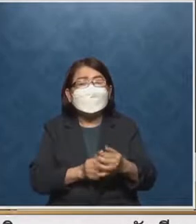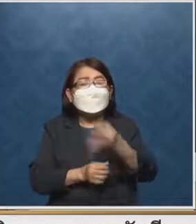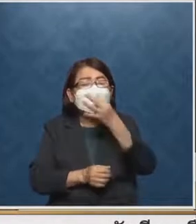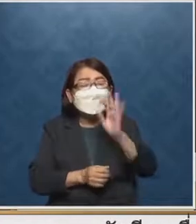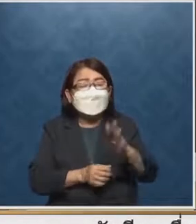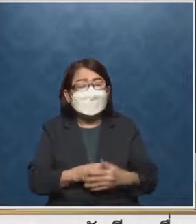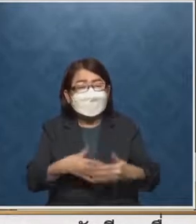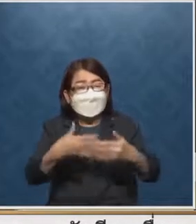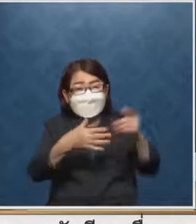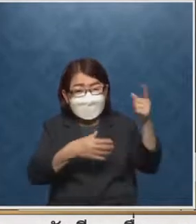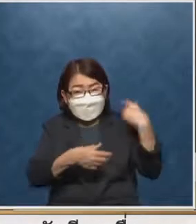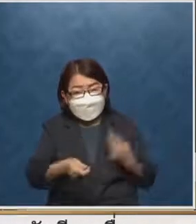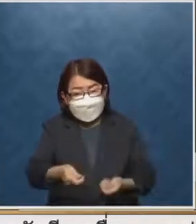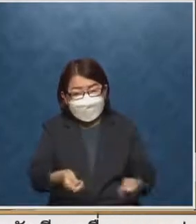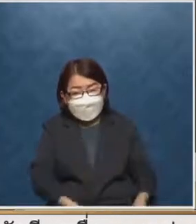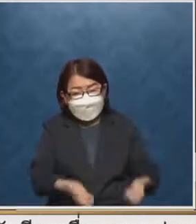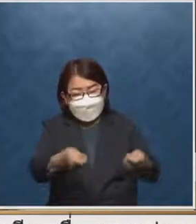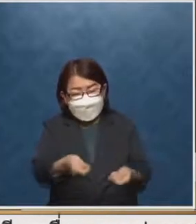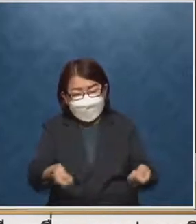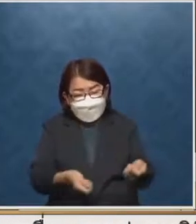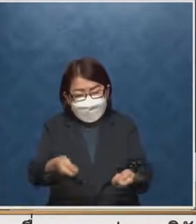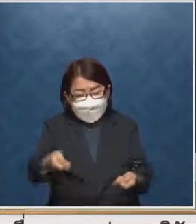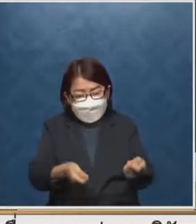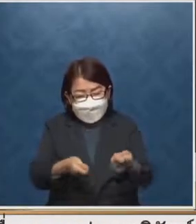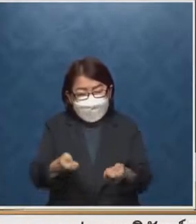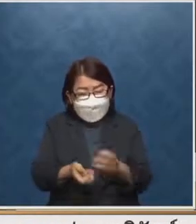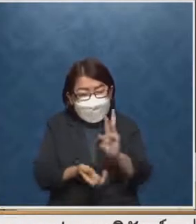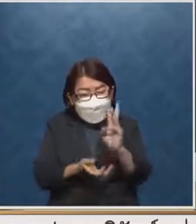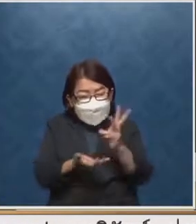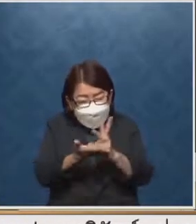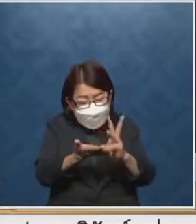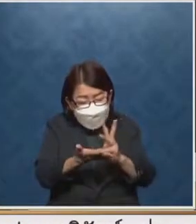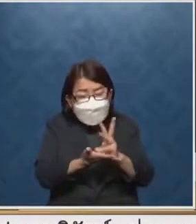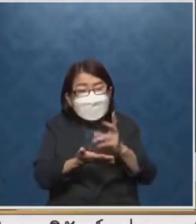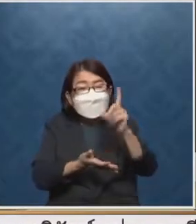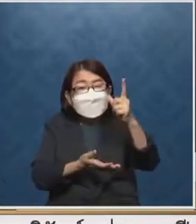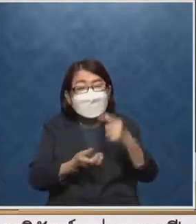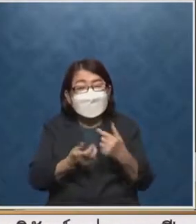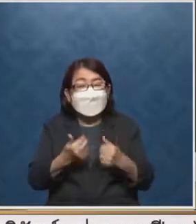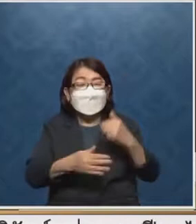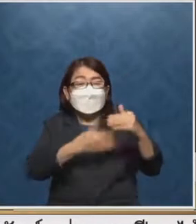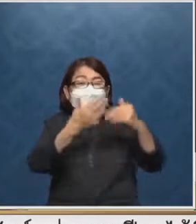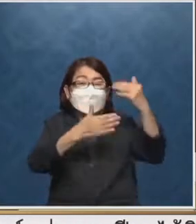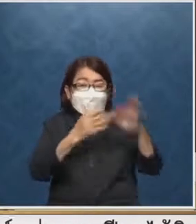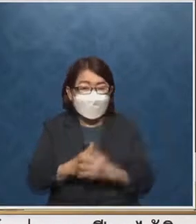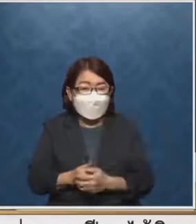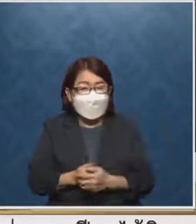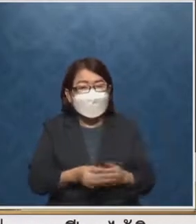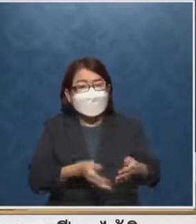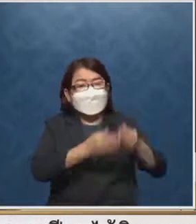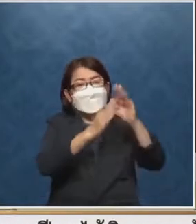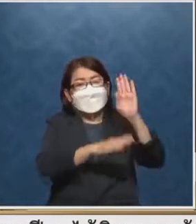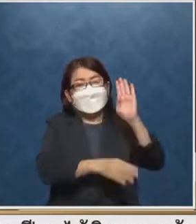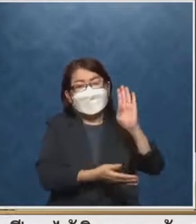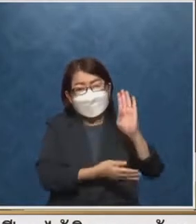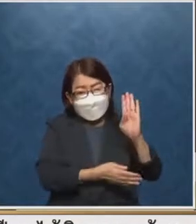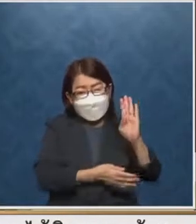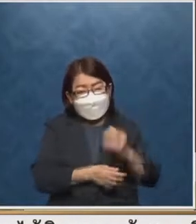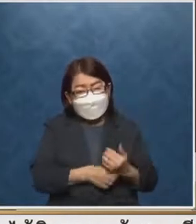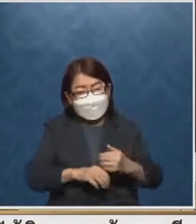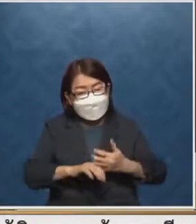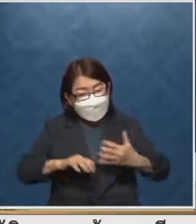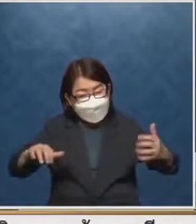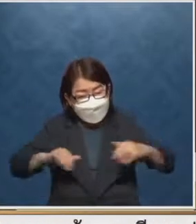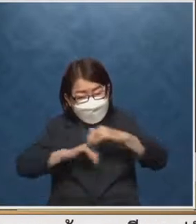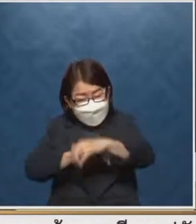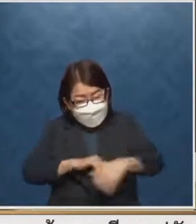ฟอร์ดน็อกหรืออะไรฟอร์ดอะไรอย่างเงี้ยนะครับเขาแค่ล่อนแต่เมื่อมันเจริญขึ้นมาก็เป็นบริษัทเลยเอารถแมคโครไปเลยเดี๋ยวนี้ก็